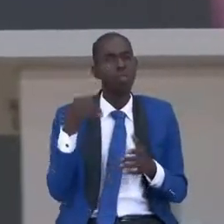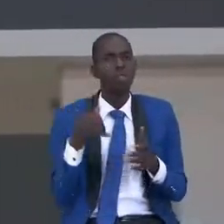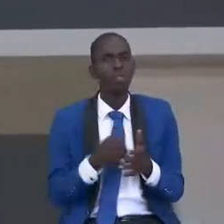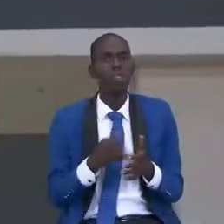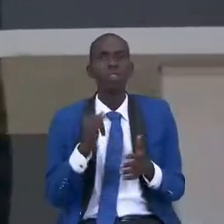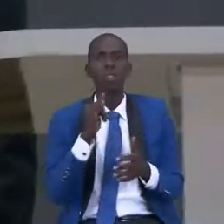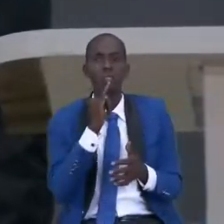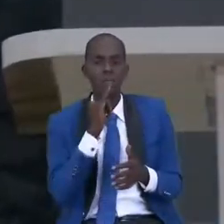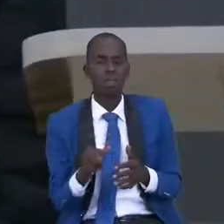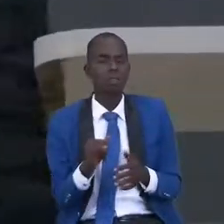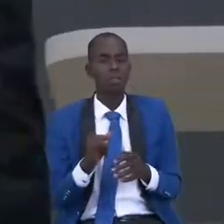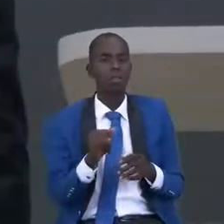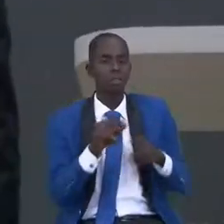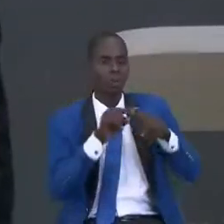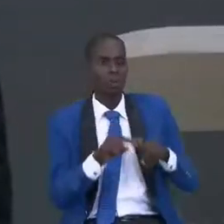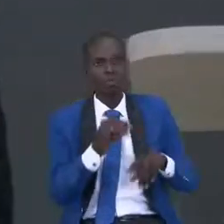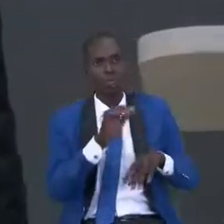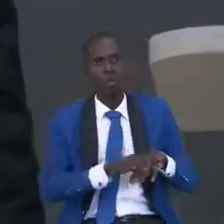la foi,